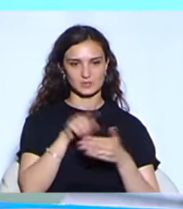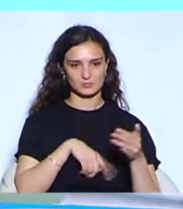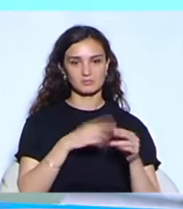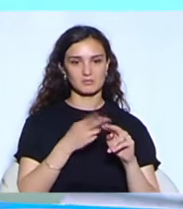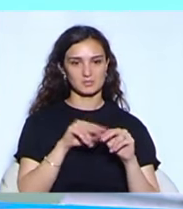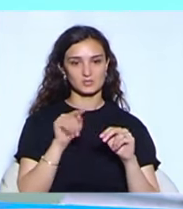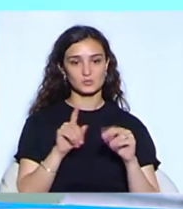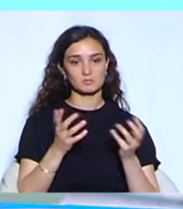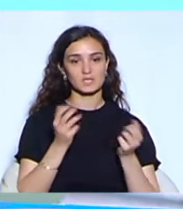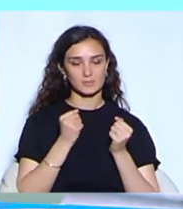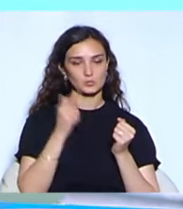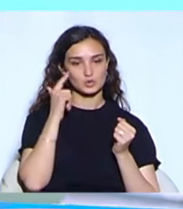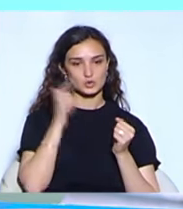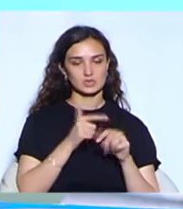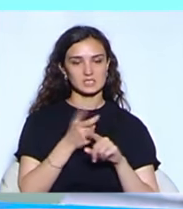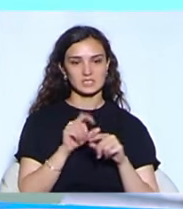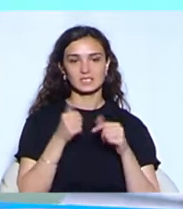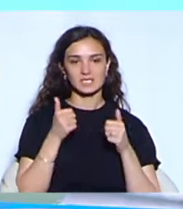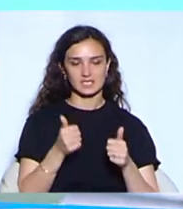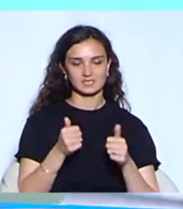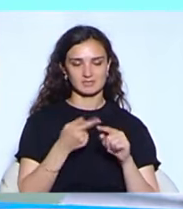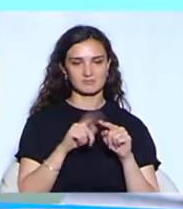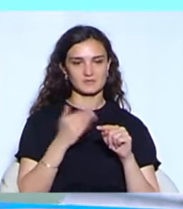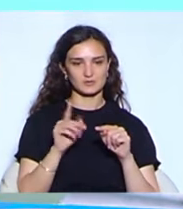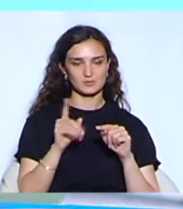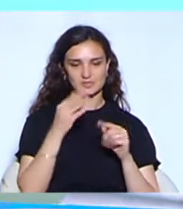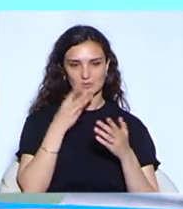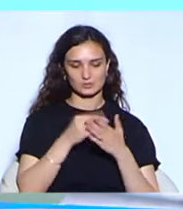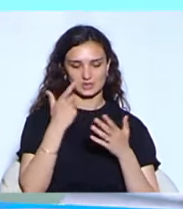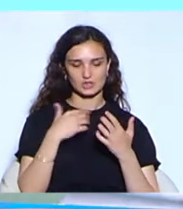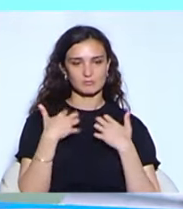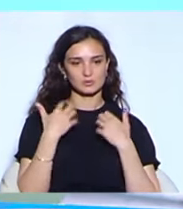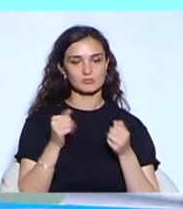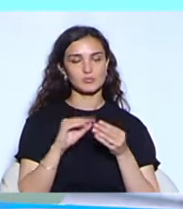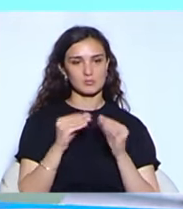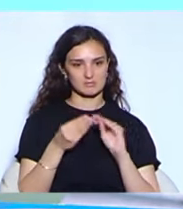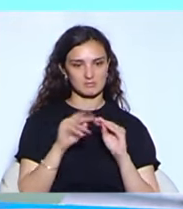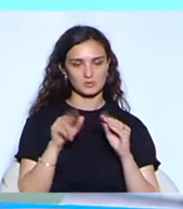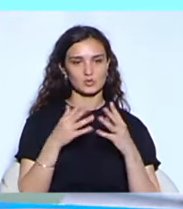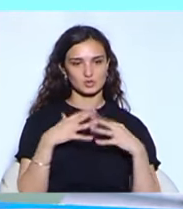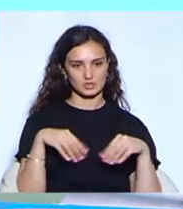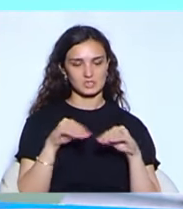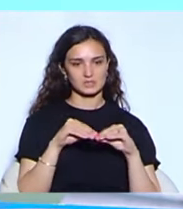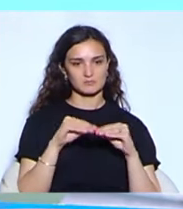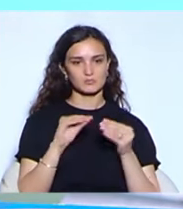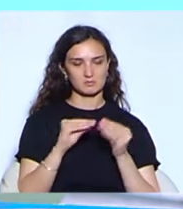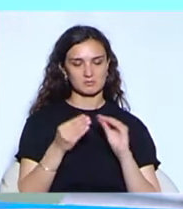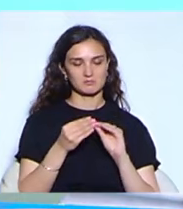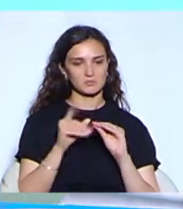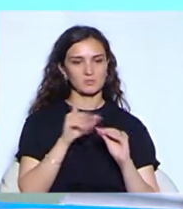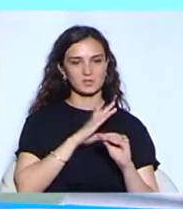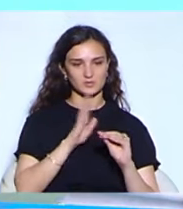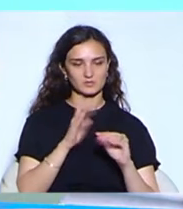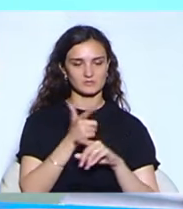ამაში, რომ მიღებული ცოდნა არის კარგი ინსტრუმენტი იმისათვის, რომ საკუთარი ჯანმრთელობის პრობლემები და ოჯახის წევრების პრობლემები თავიდან ავიცილოთ.